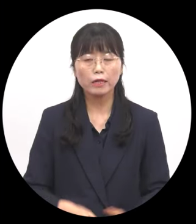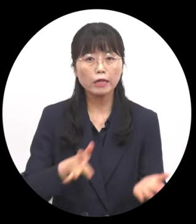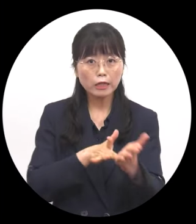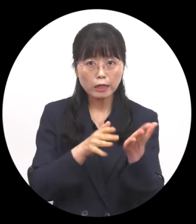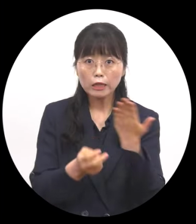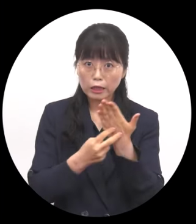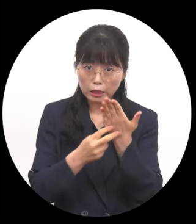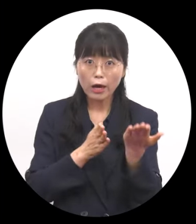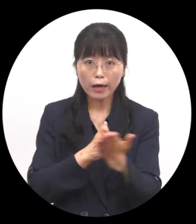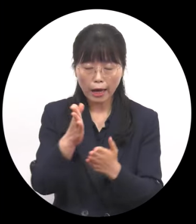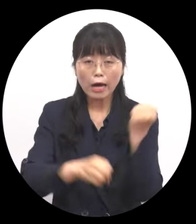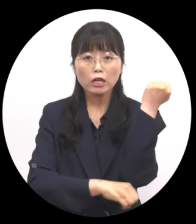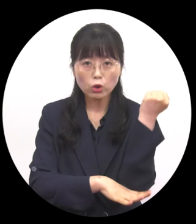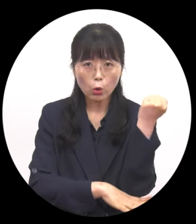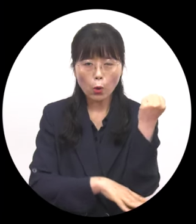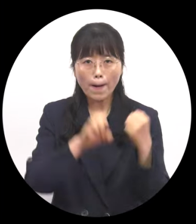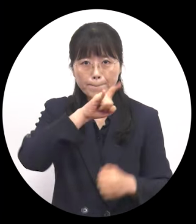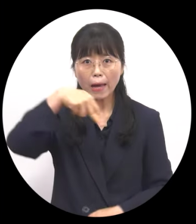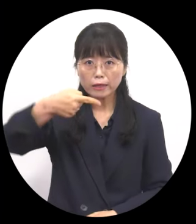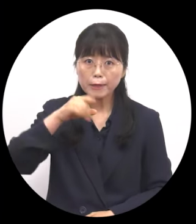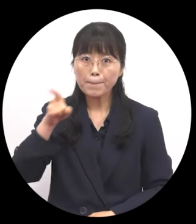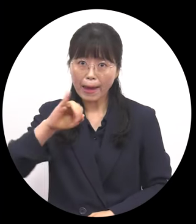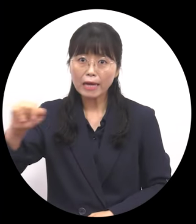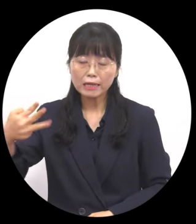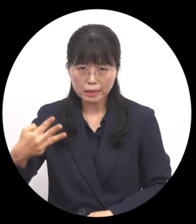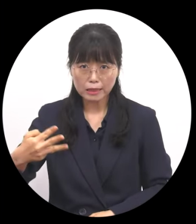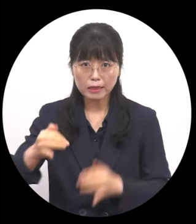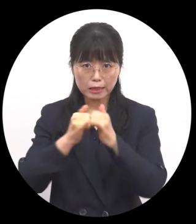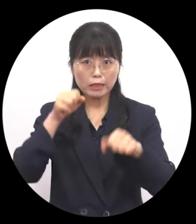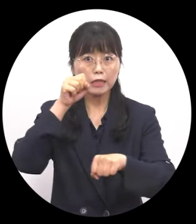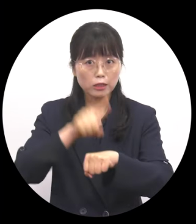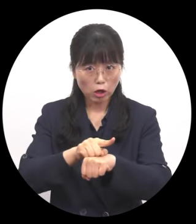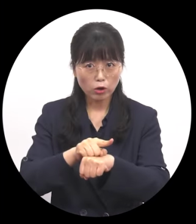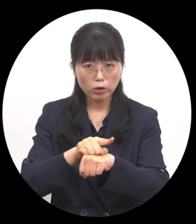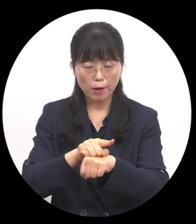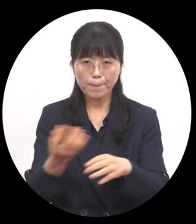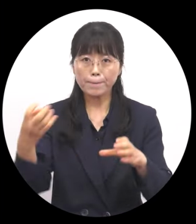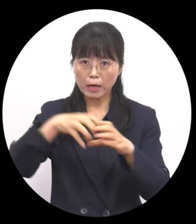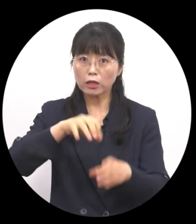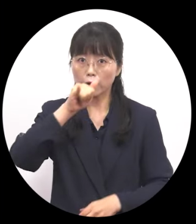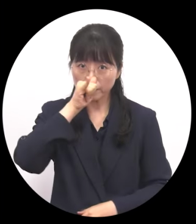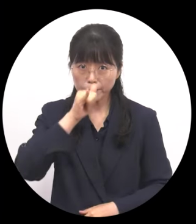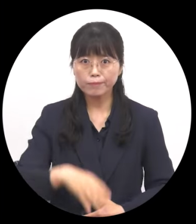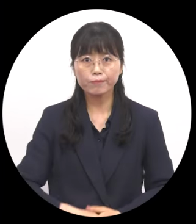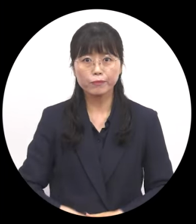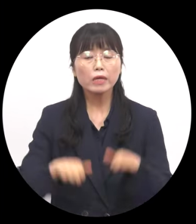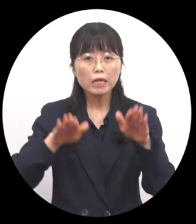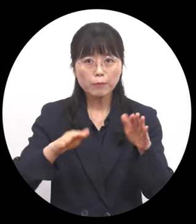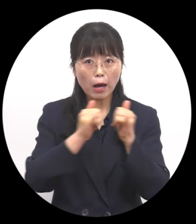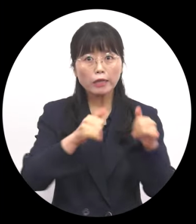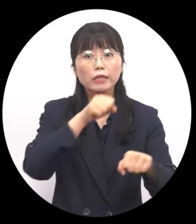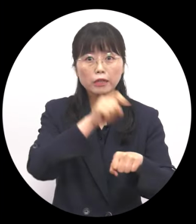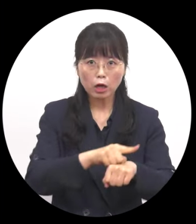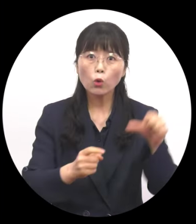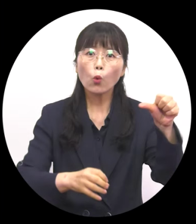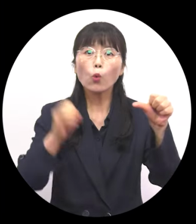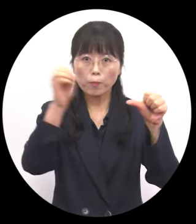의예과의 경우에는 기존에 패스월 페일로 저희가 인적성을 반영했었는데요. 이번에는